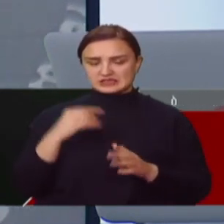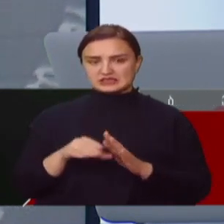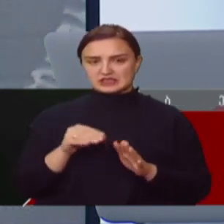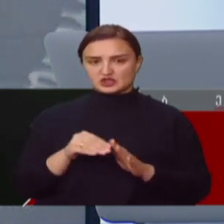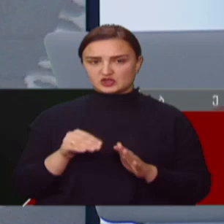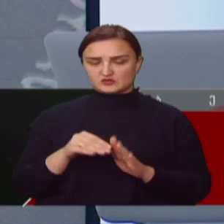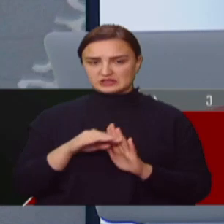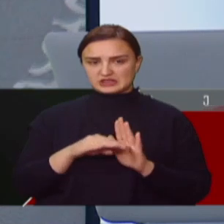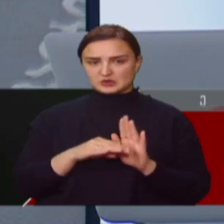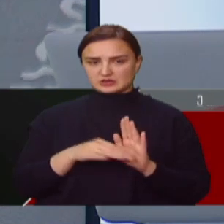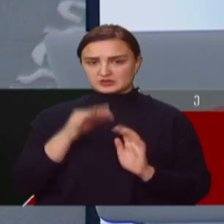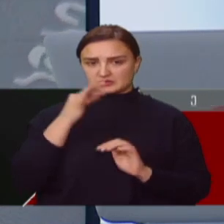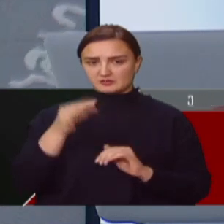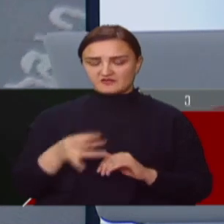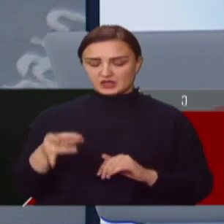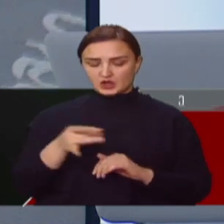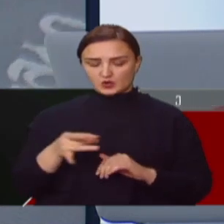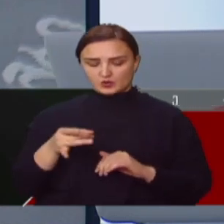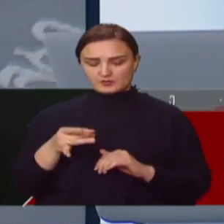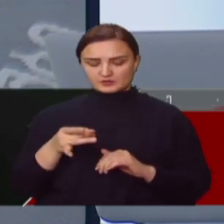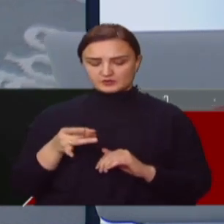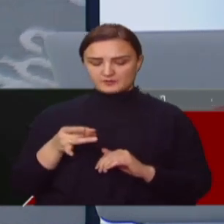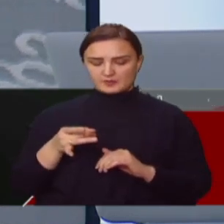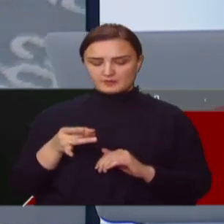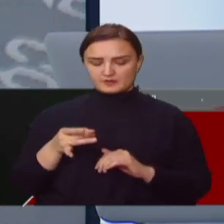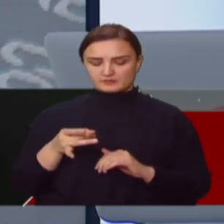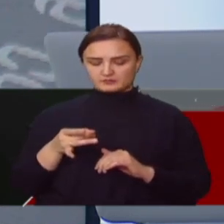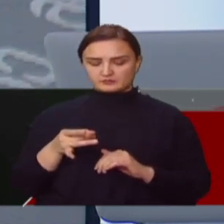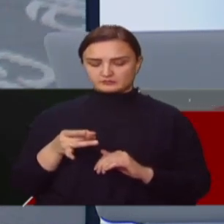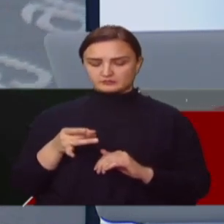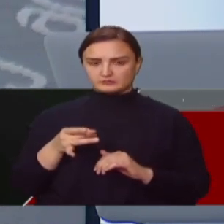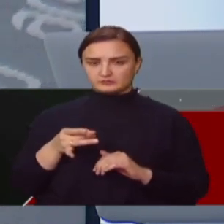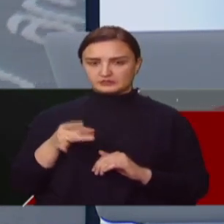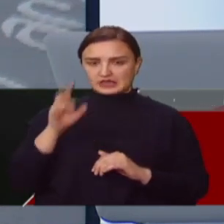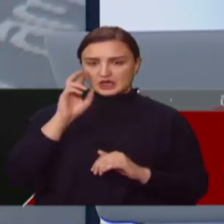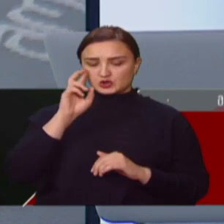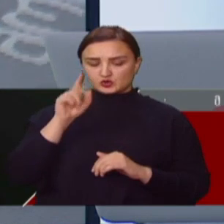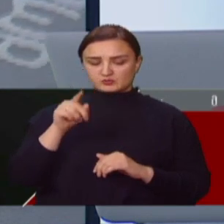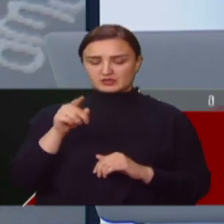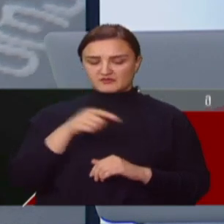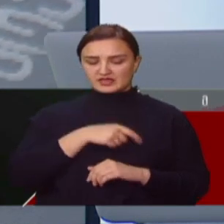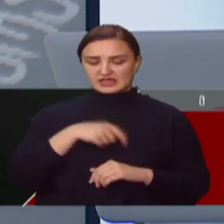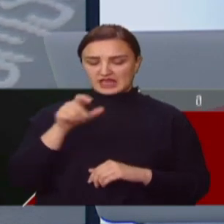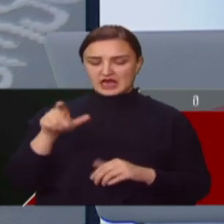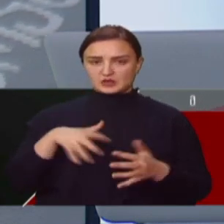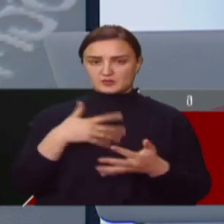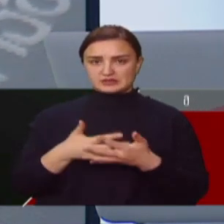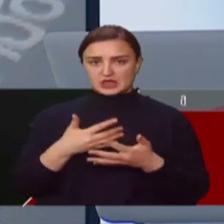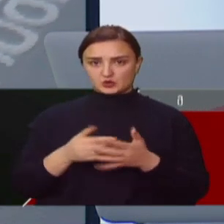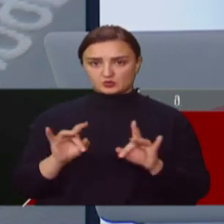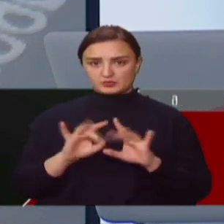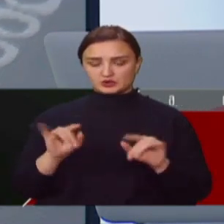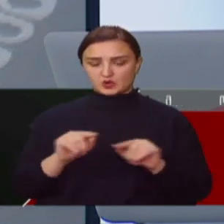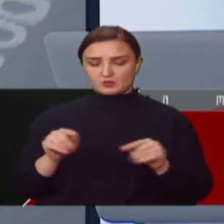tsinasaarchevno instruktsieebs axsenebs. Regionebshi martveli partiis mkhardaçaris sakmaod magal matchvenebels xelisupleba delegatebis aktivurobitats xsnis